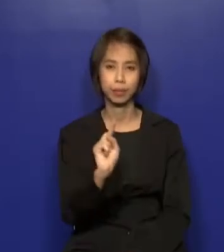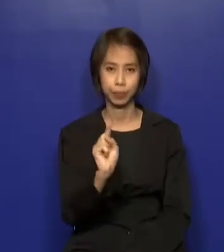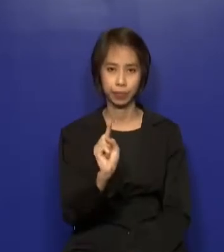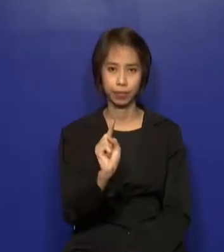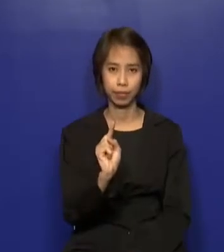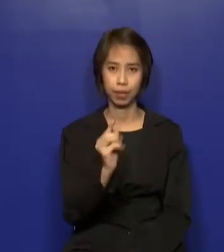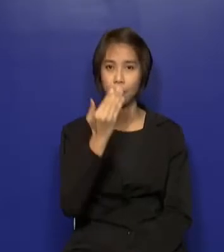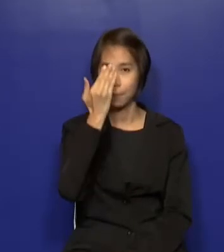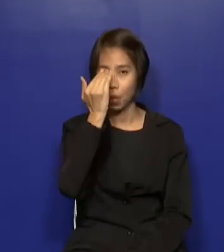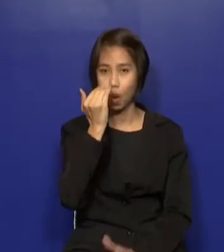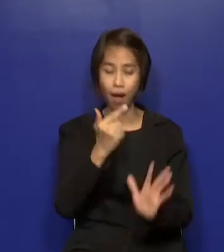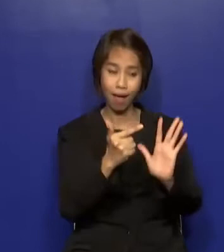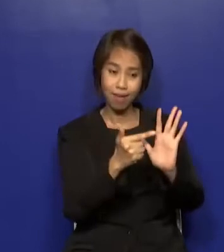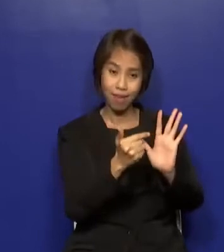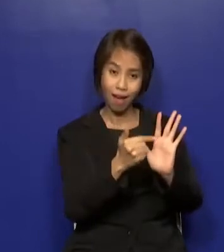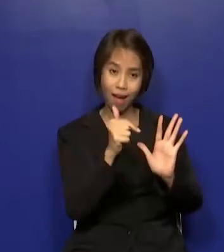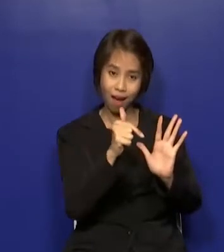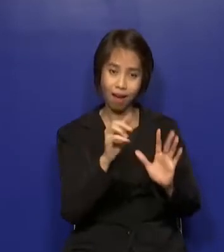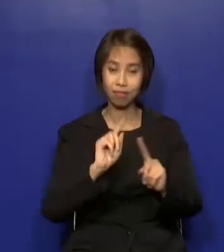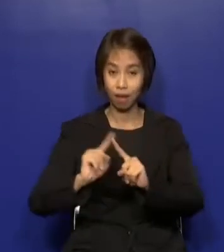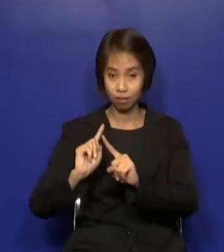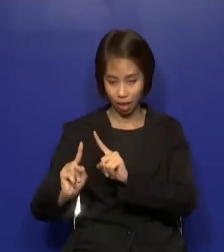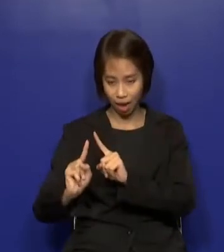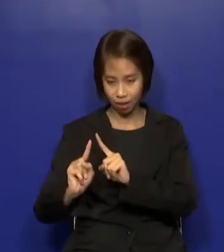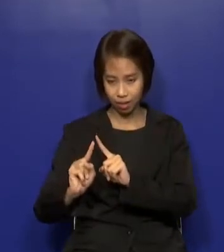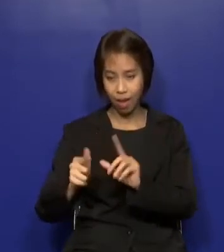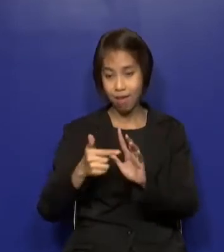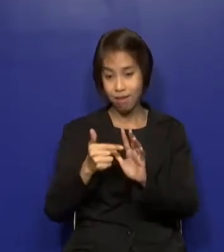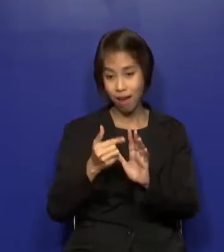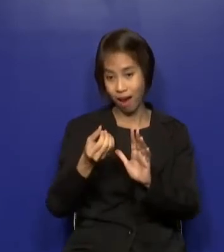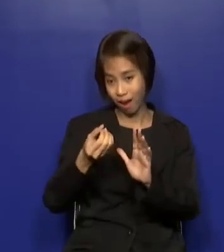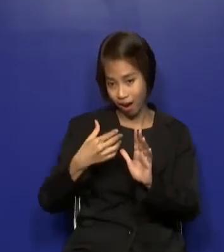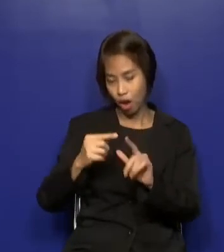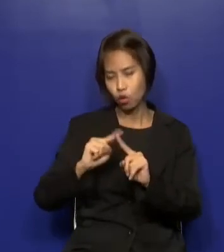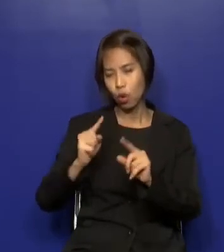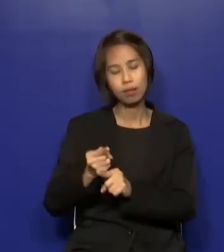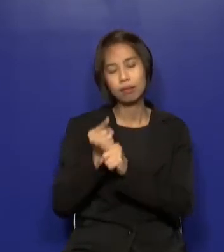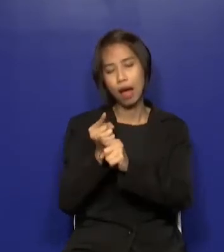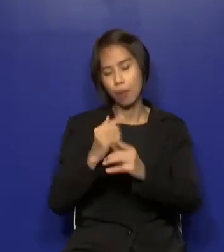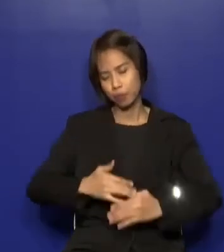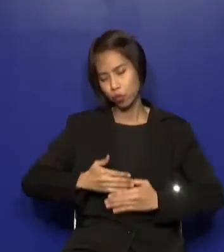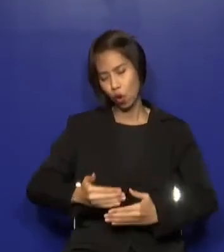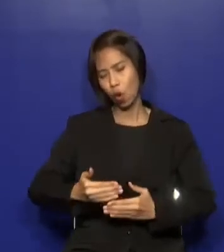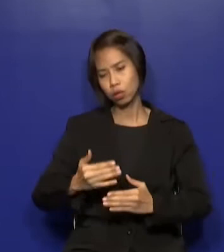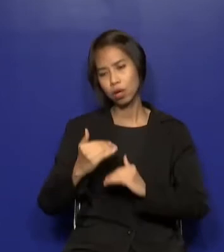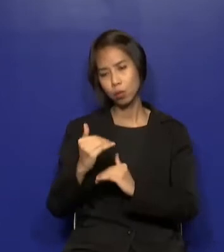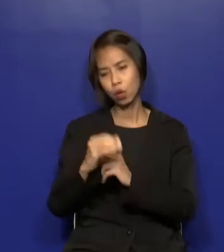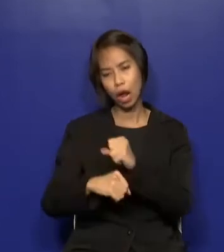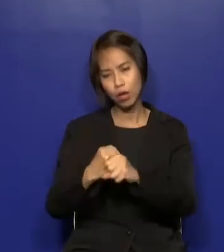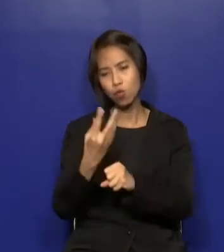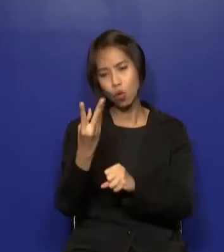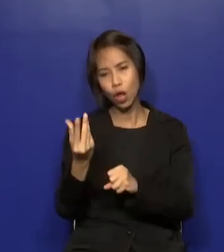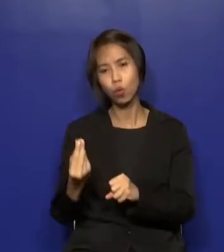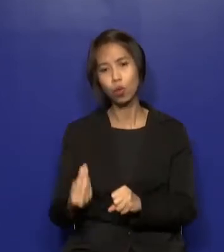าแต่ละอย่างความปลอดภัยการใช้มันจะถูกจำกัดด้วยอายุครรภ์ค่ะอันนั้นประเด็น